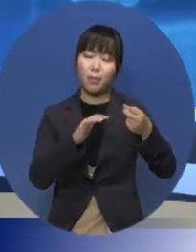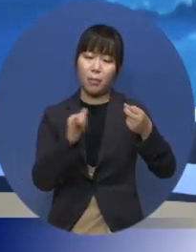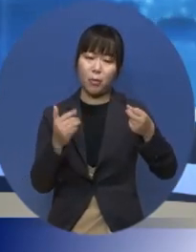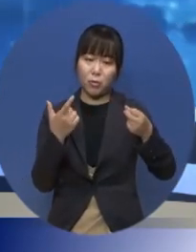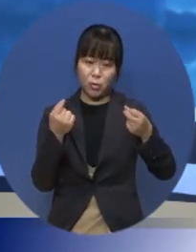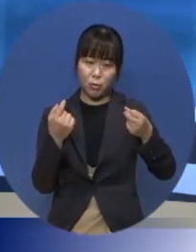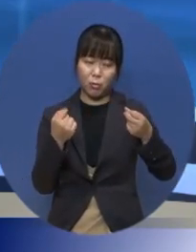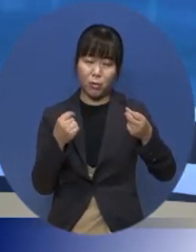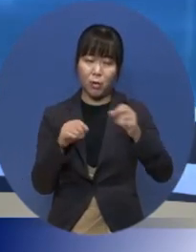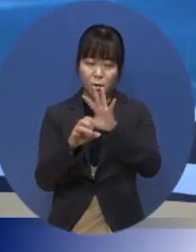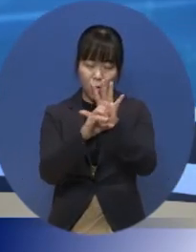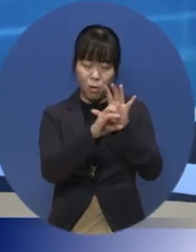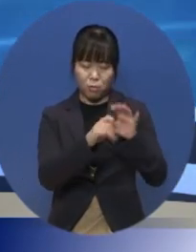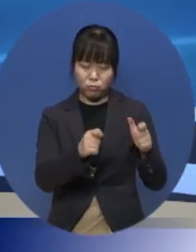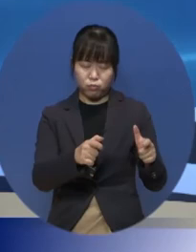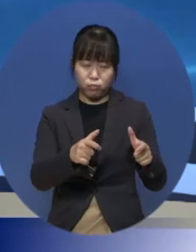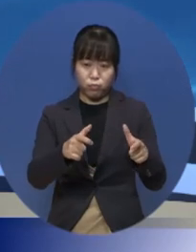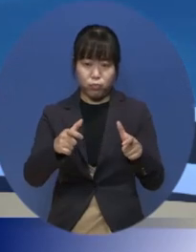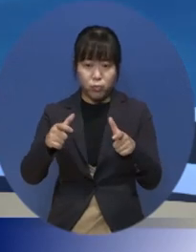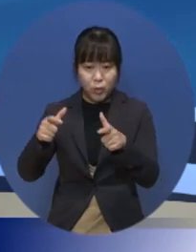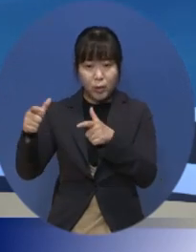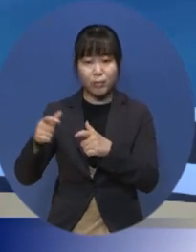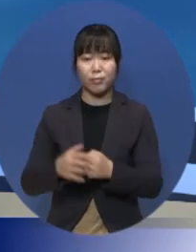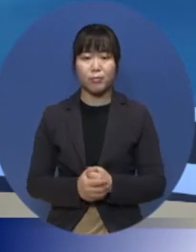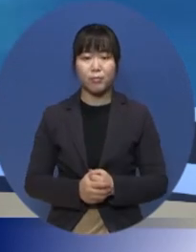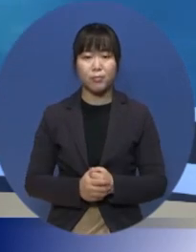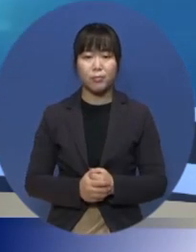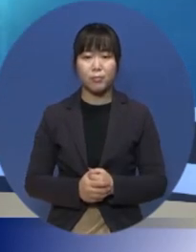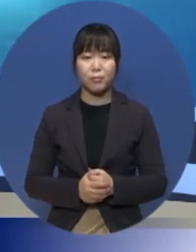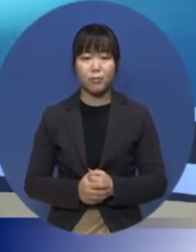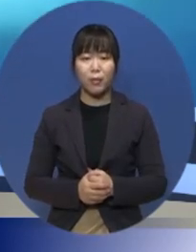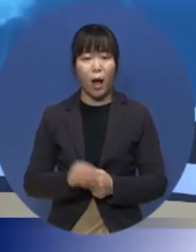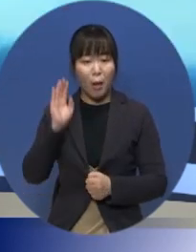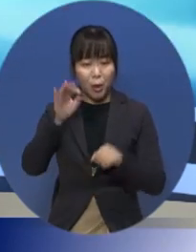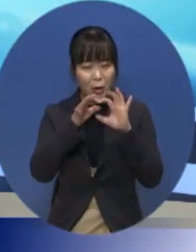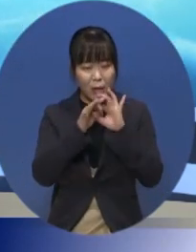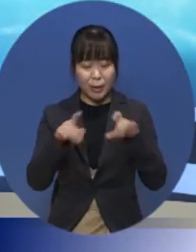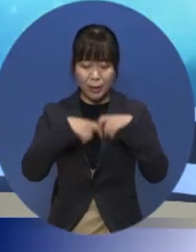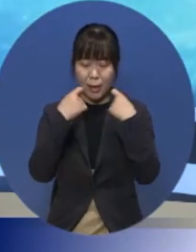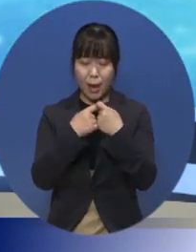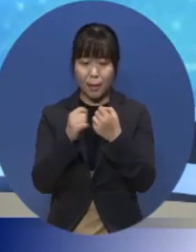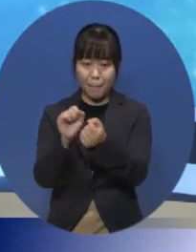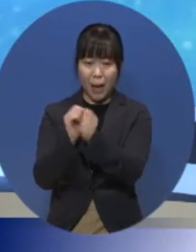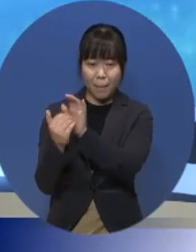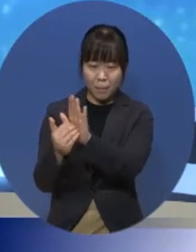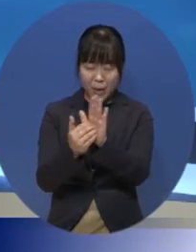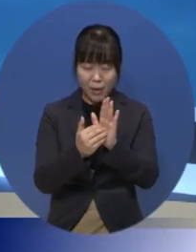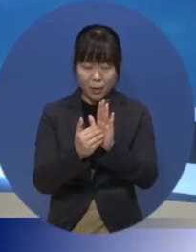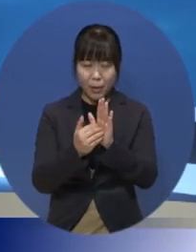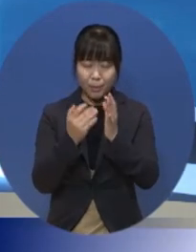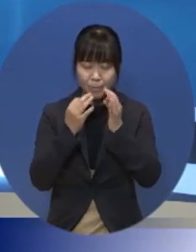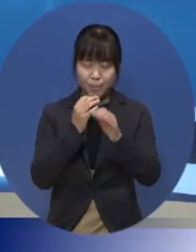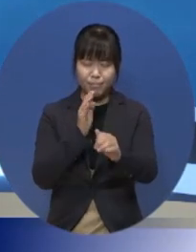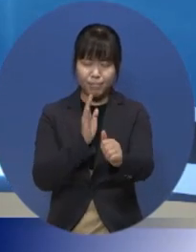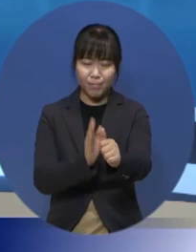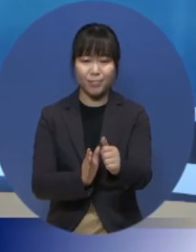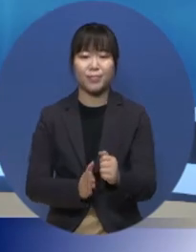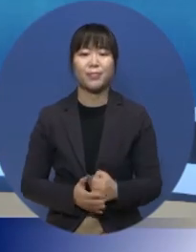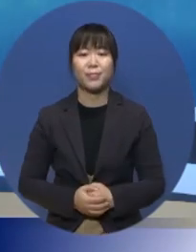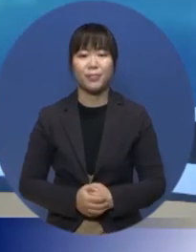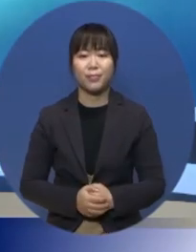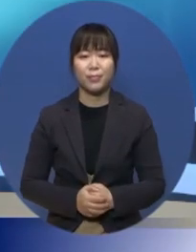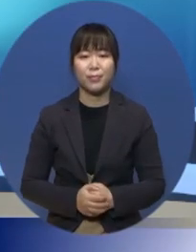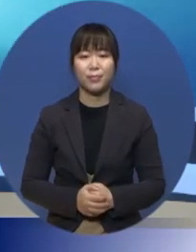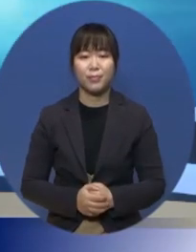등 그러나 확산 3가 계속되는 양상 인데요 앞으로도 계속해서 개인 방역에 힘써 주시기를 당부드립니다